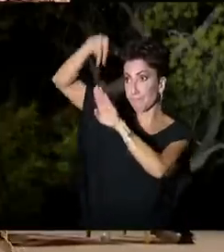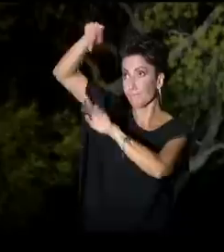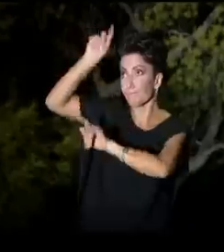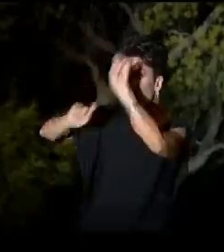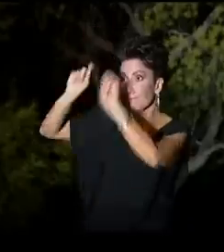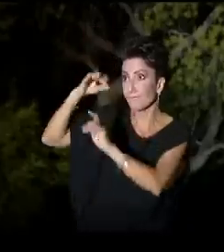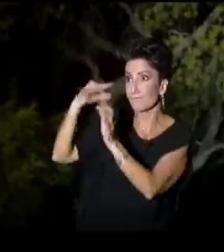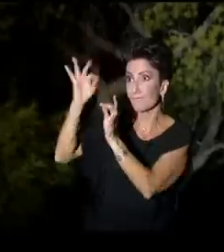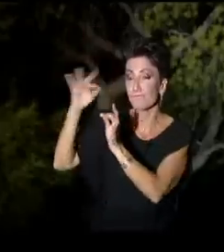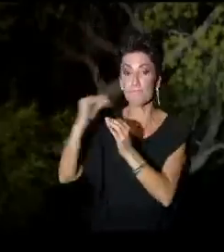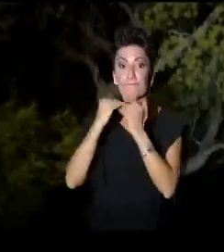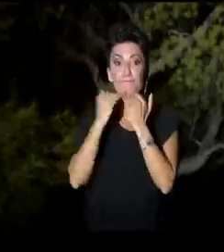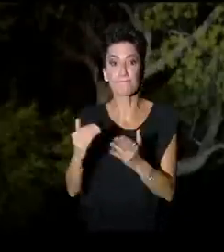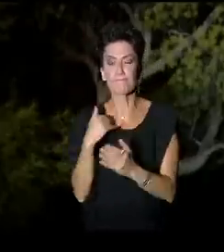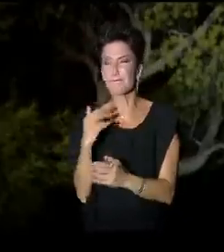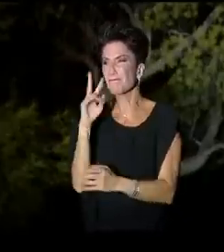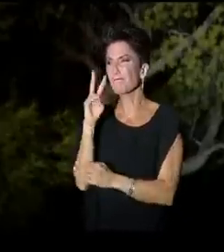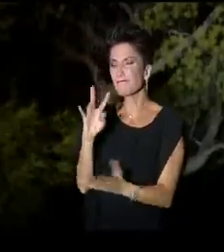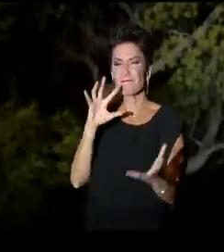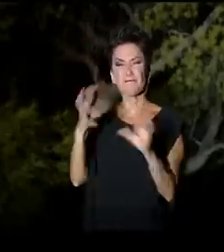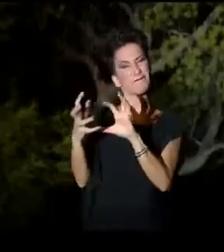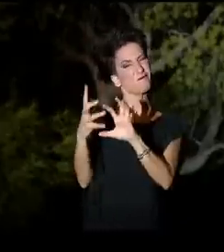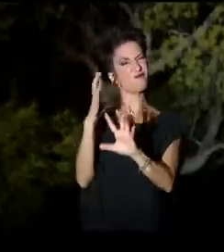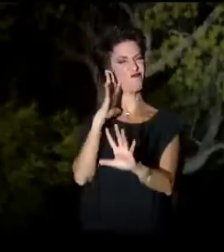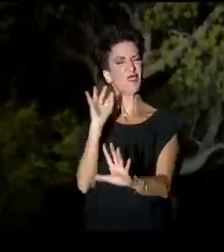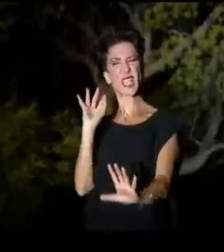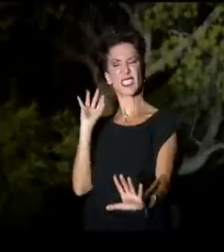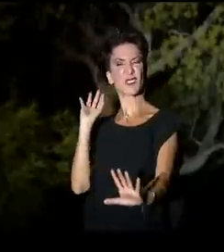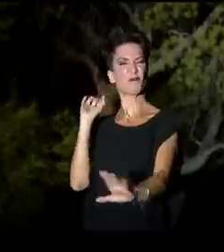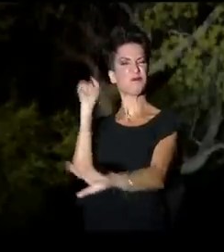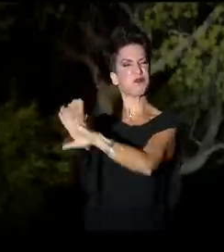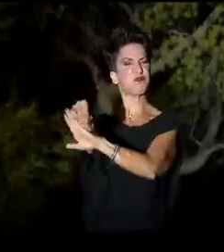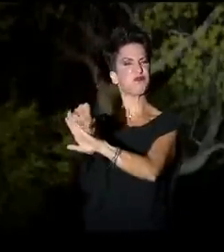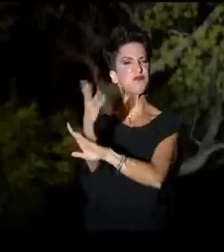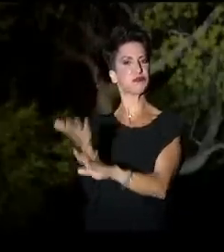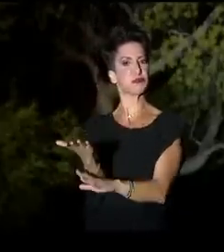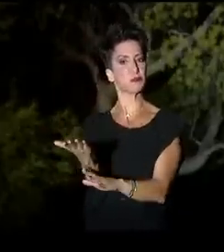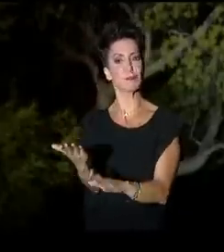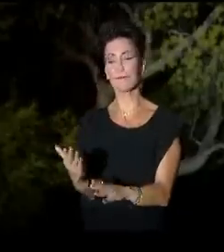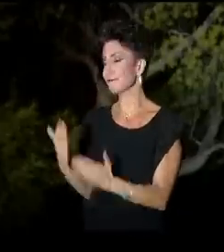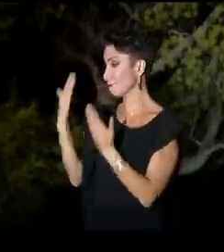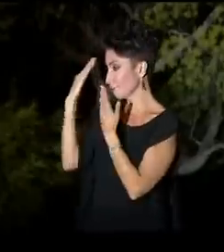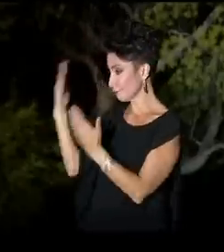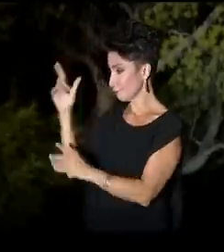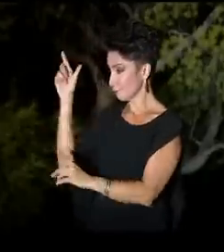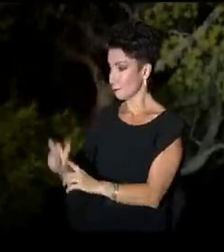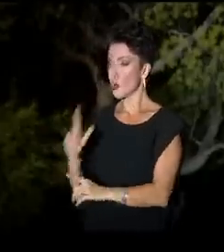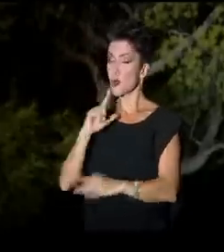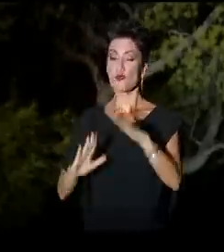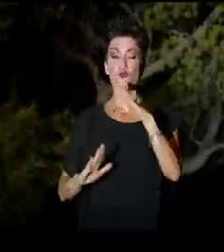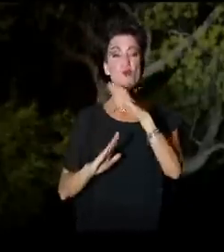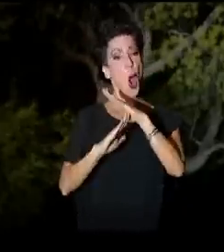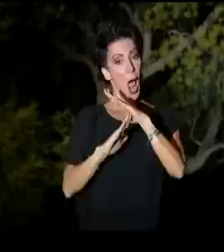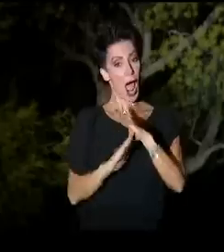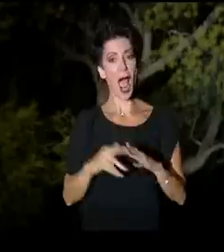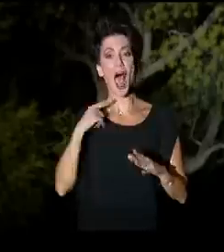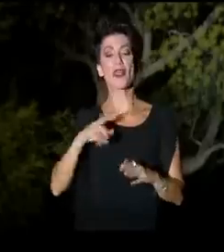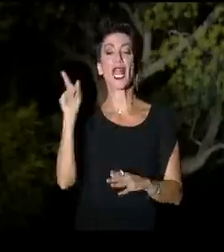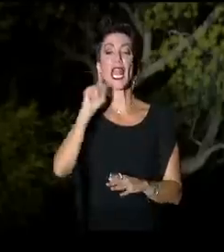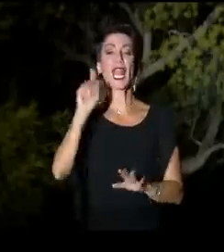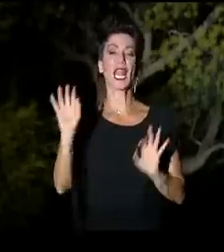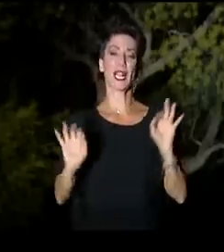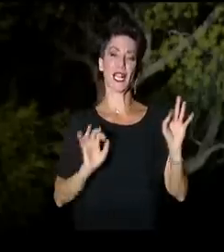μία εικόνα άναρχης εγκατάλειψης. Εξοχότατη κυρία Πρόεδρε της Ελληνικής Δημοκρατίας, εξοχότατε κύριε